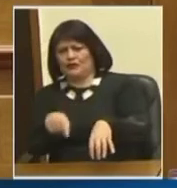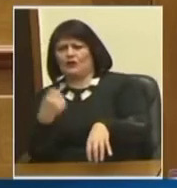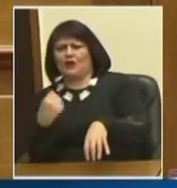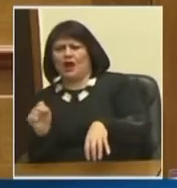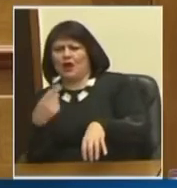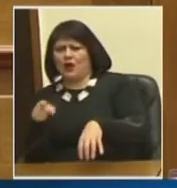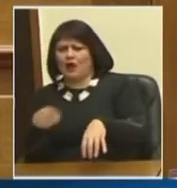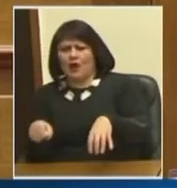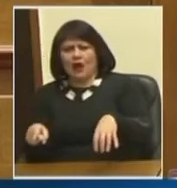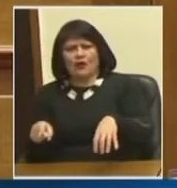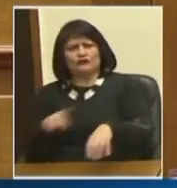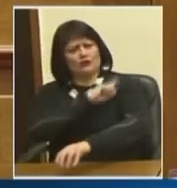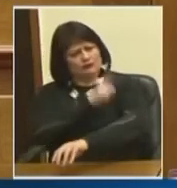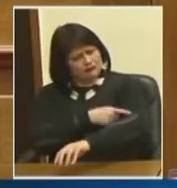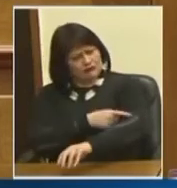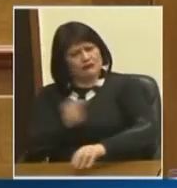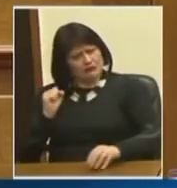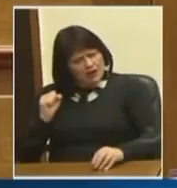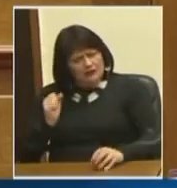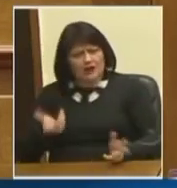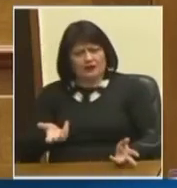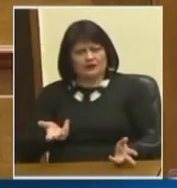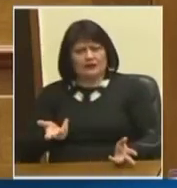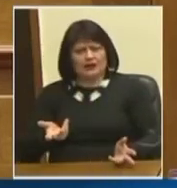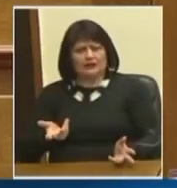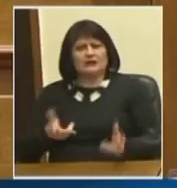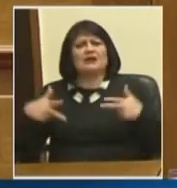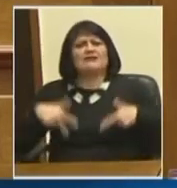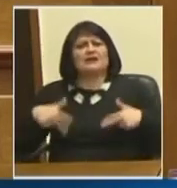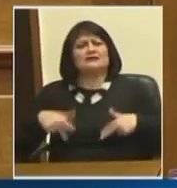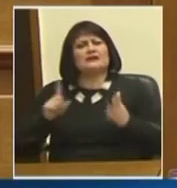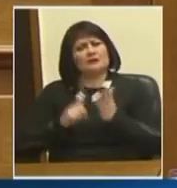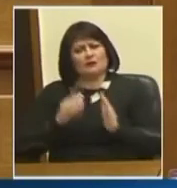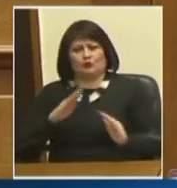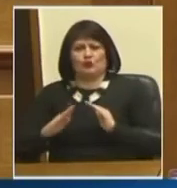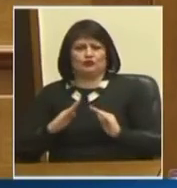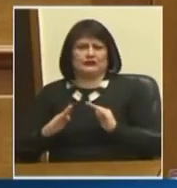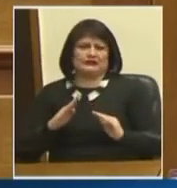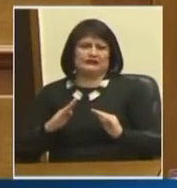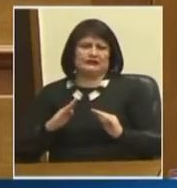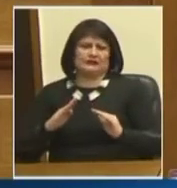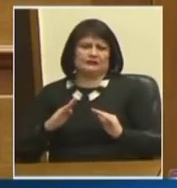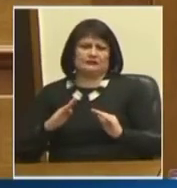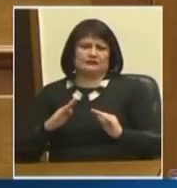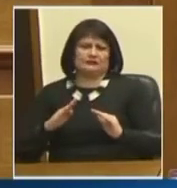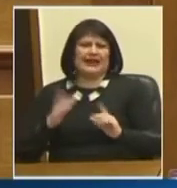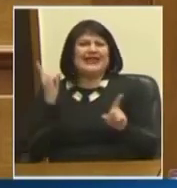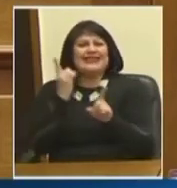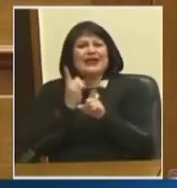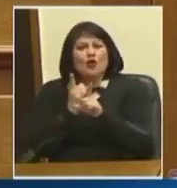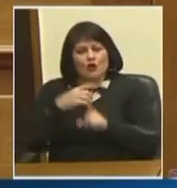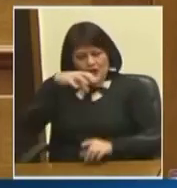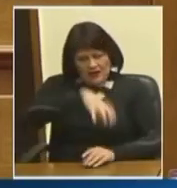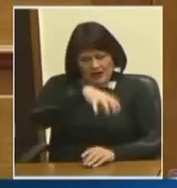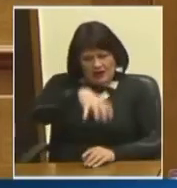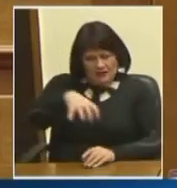ένα μειονέκτημα. Και η εκάστοτε κυβέρνηση οφείλει να προστατεύσει αυτά τα καθεστώτα,